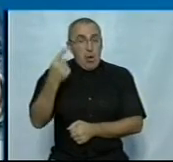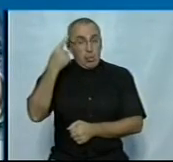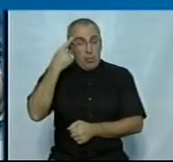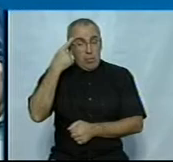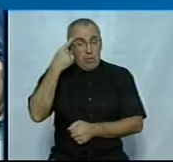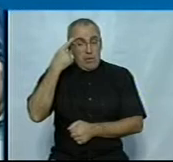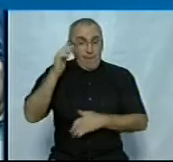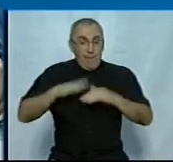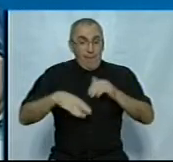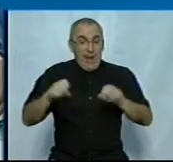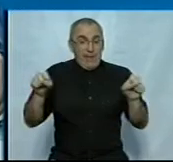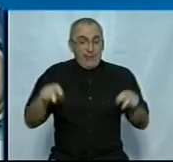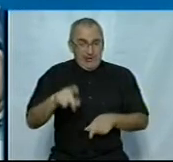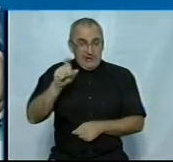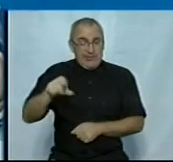думку фахівців